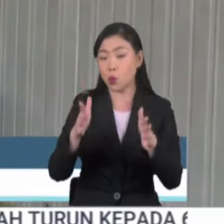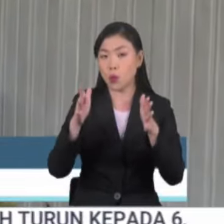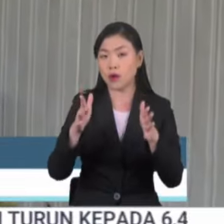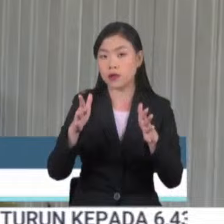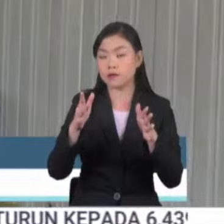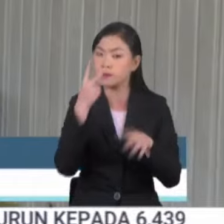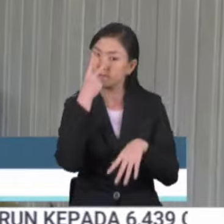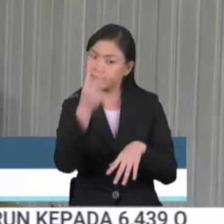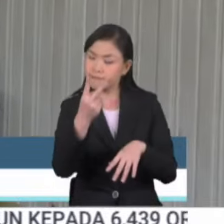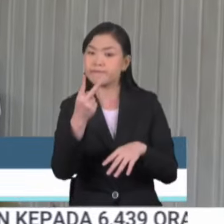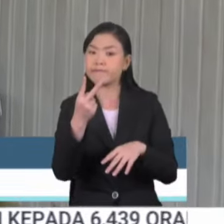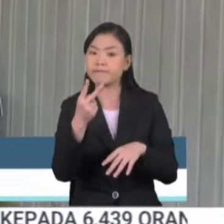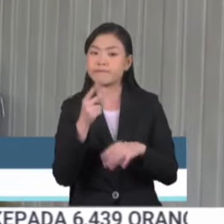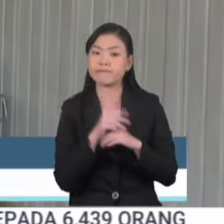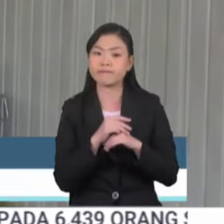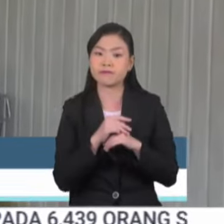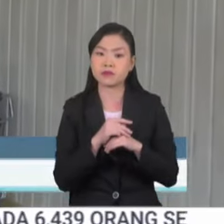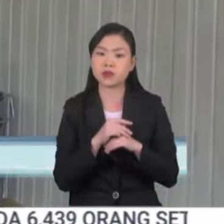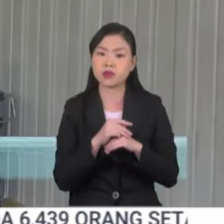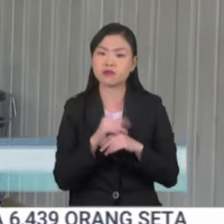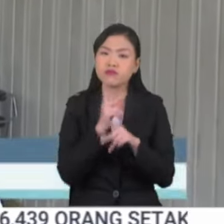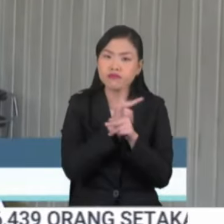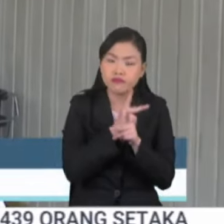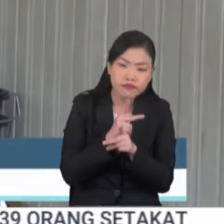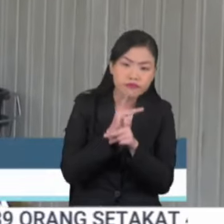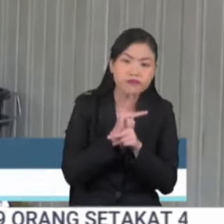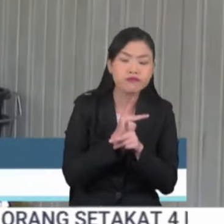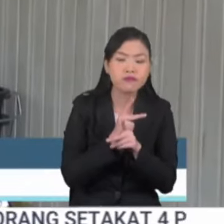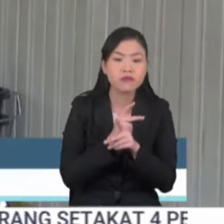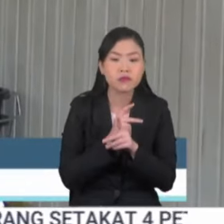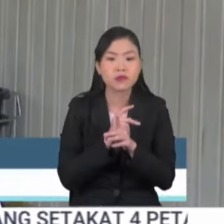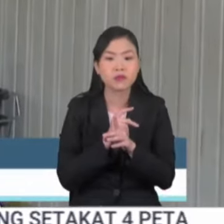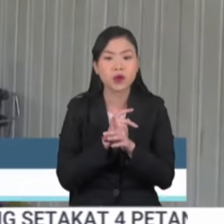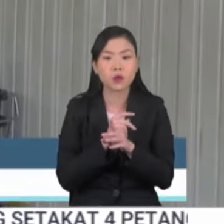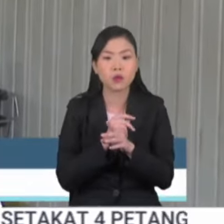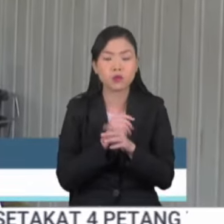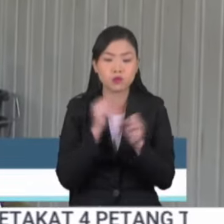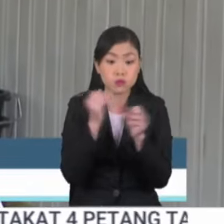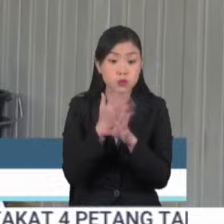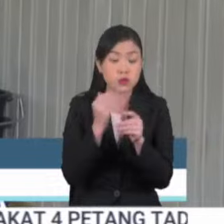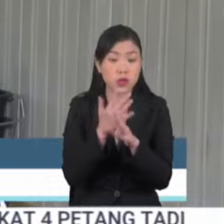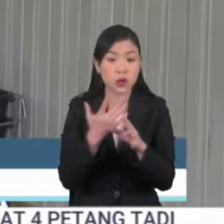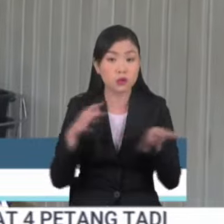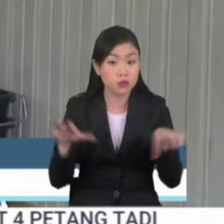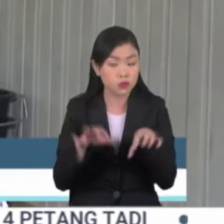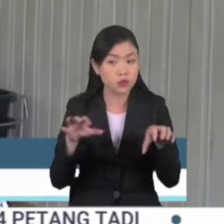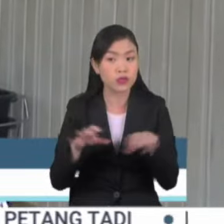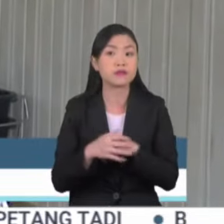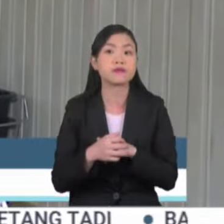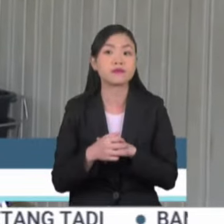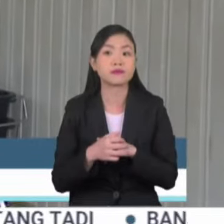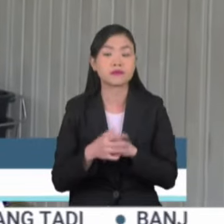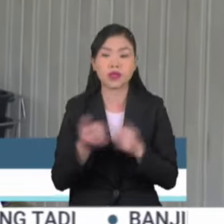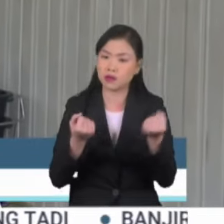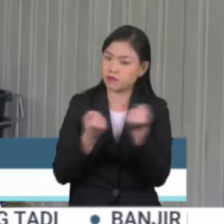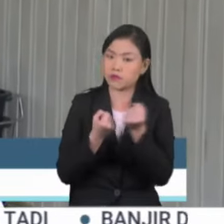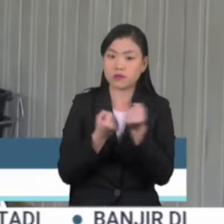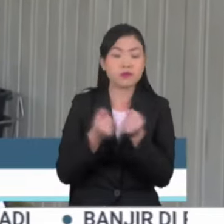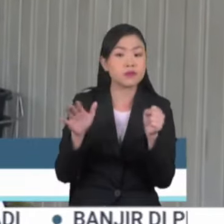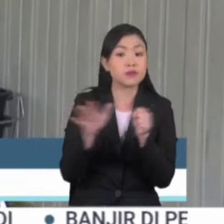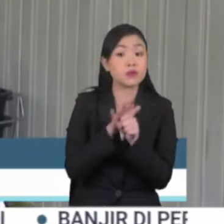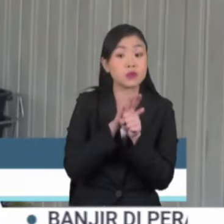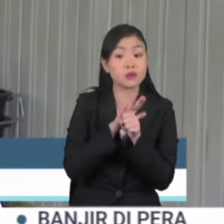temui, diorang amat prihatinlah dengan usaha-usaha yang kita lakukan dan diorang menyokong penuh